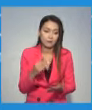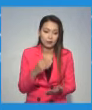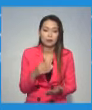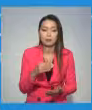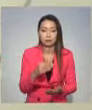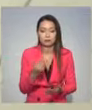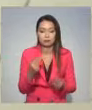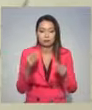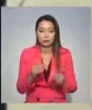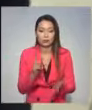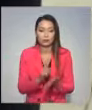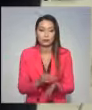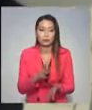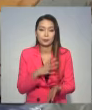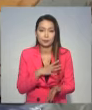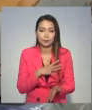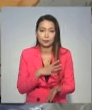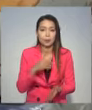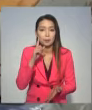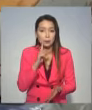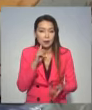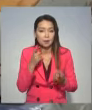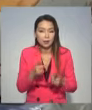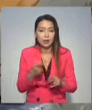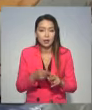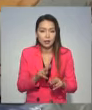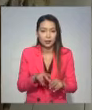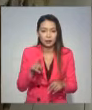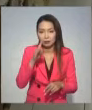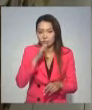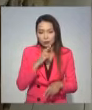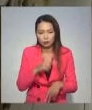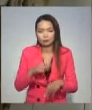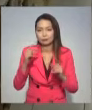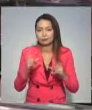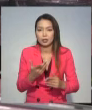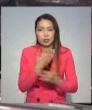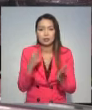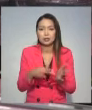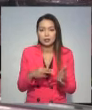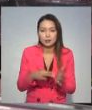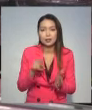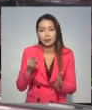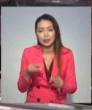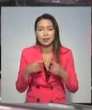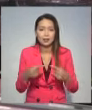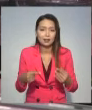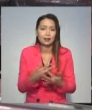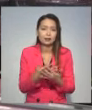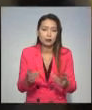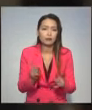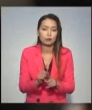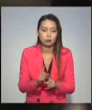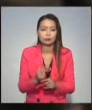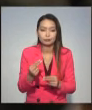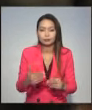на снижение. Пока, правда, этого тренда казахстанцы не ощущают. Цены на те или иные товары то и дело бьют